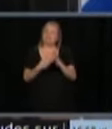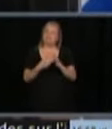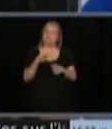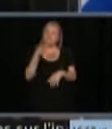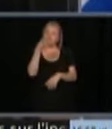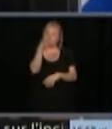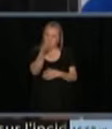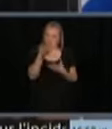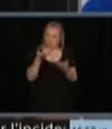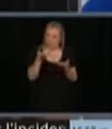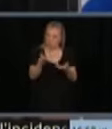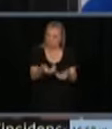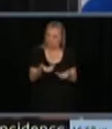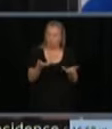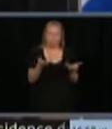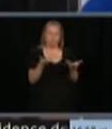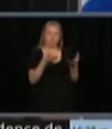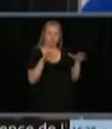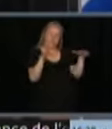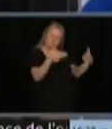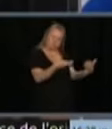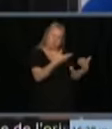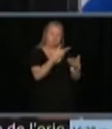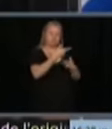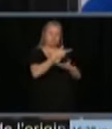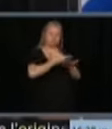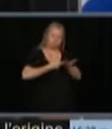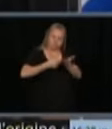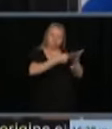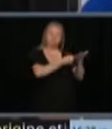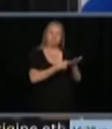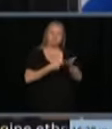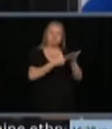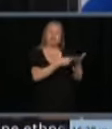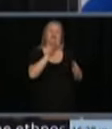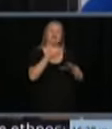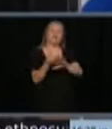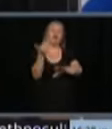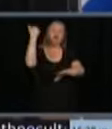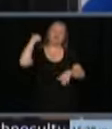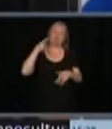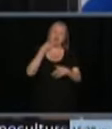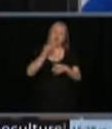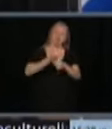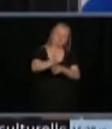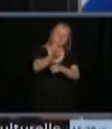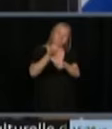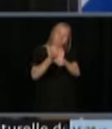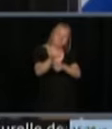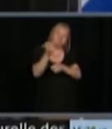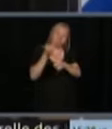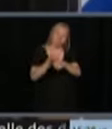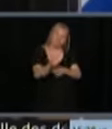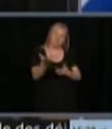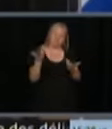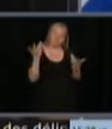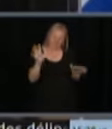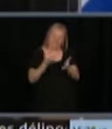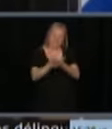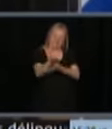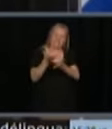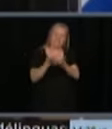à la suite des critiques dont vous avez fait l'objet concernant le passeport vaccinal qui n'avait pas fait l'objet, lui, d'une consultation?